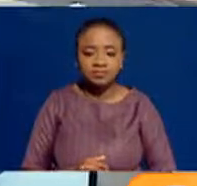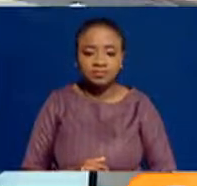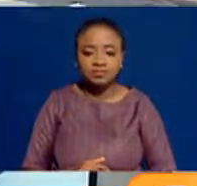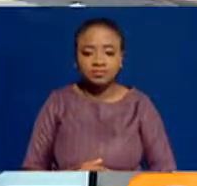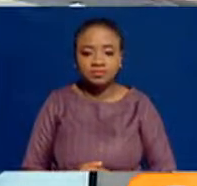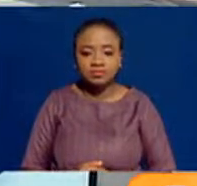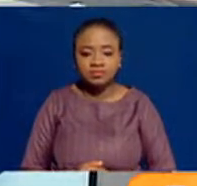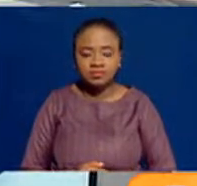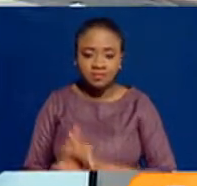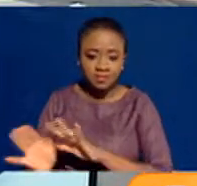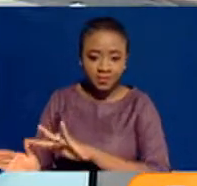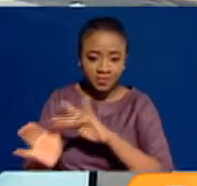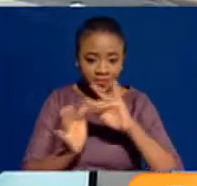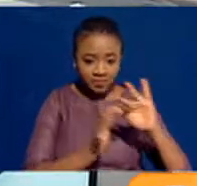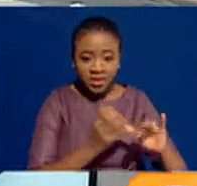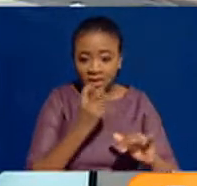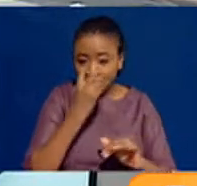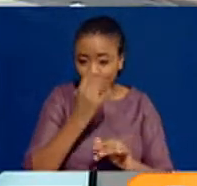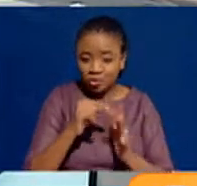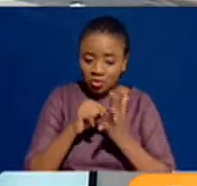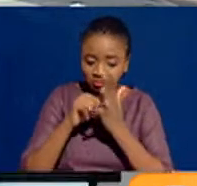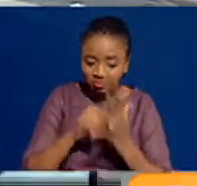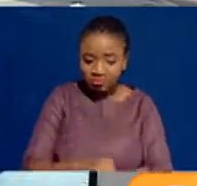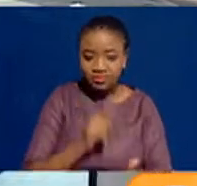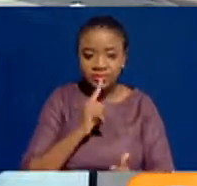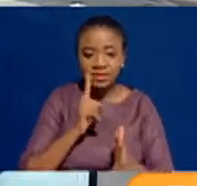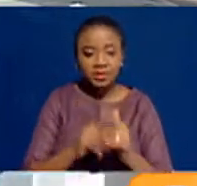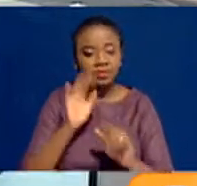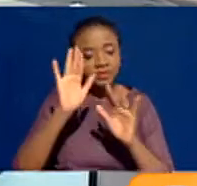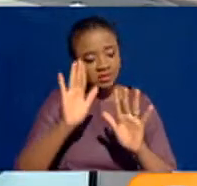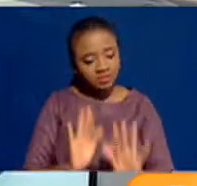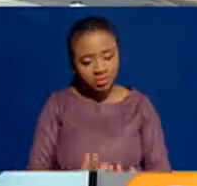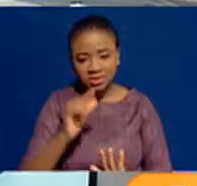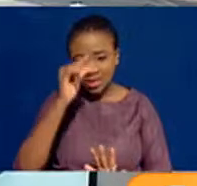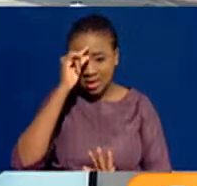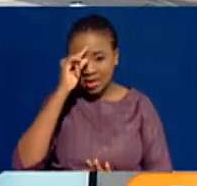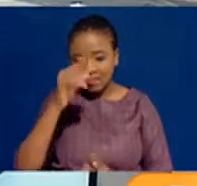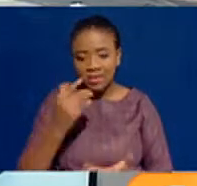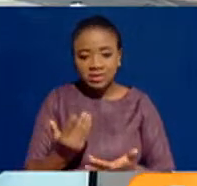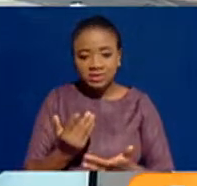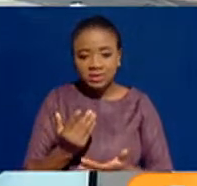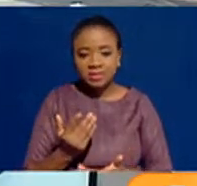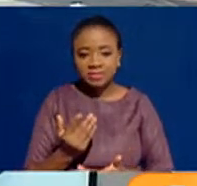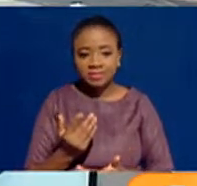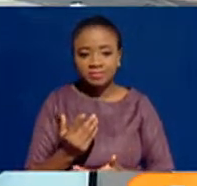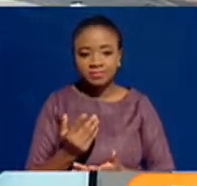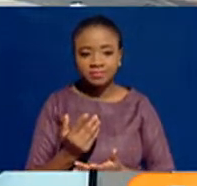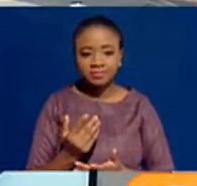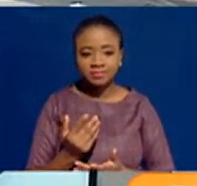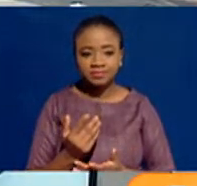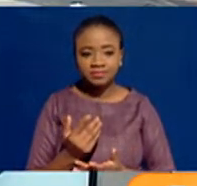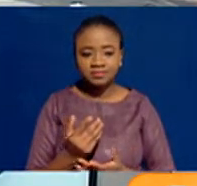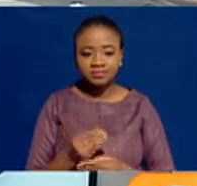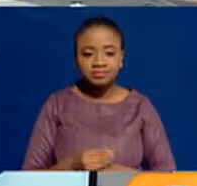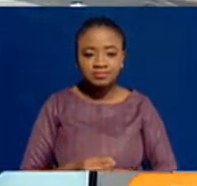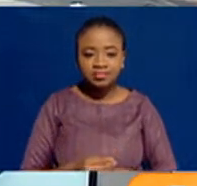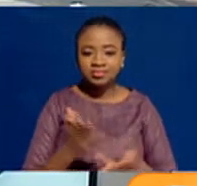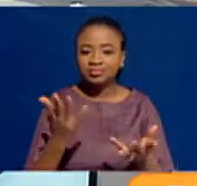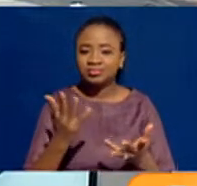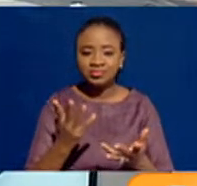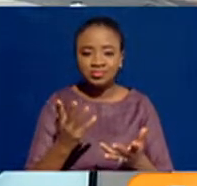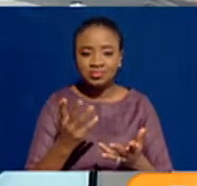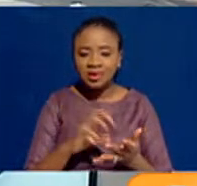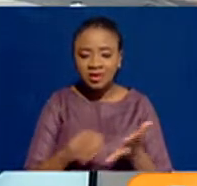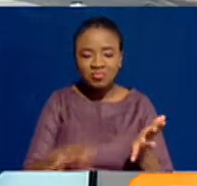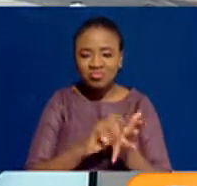Hayo ya kijiri, Rais William Ruto amesisitiza kuwa ni sharti serikali yaondoe matumizi yasiyo ya dharura au muhimu kwenye bajeti